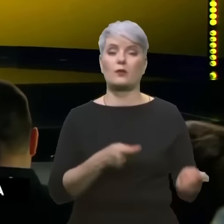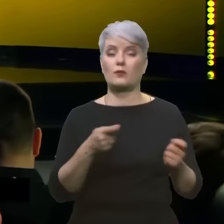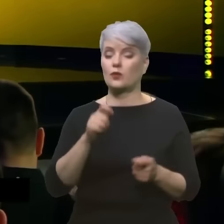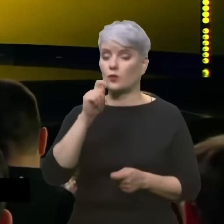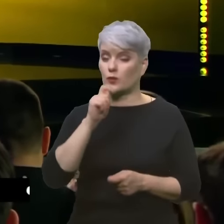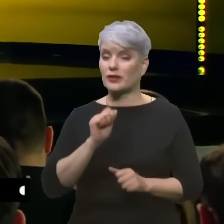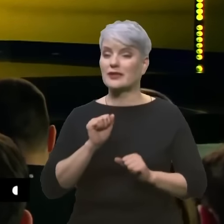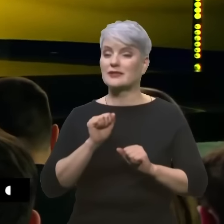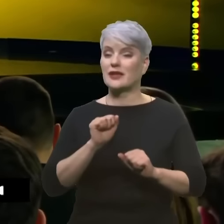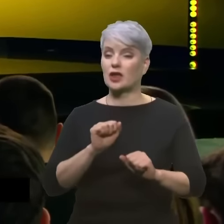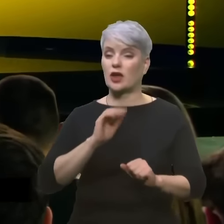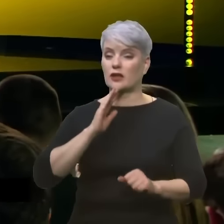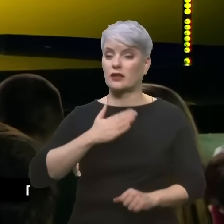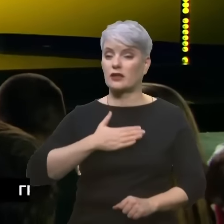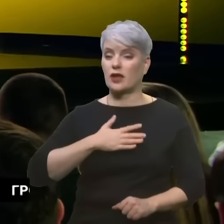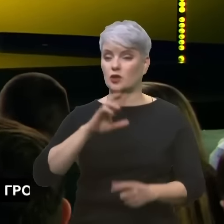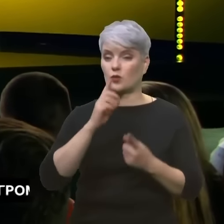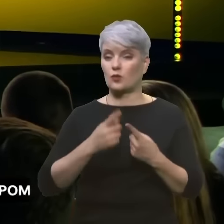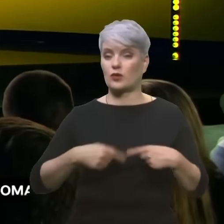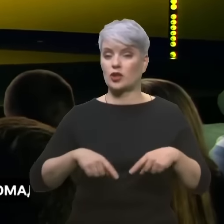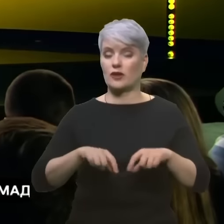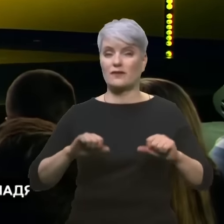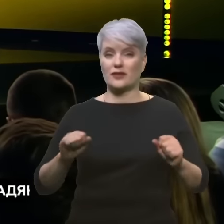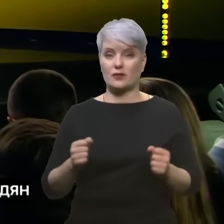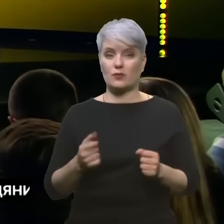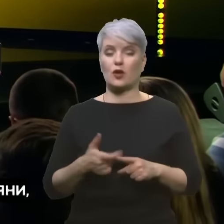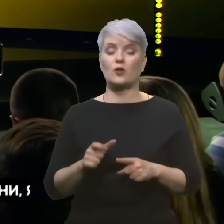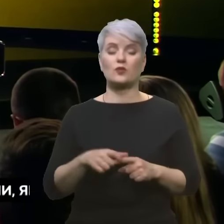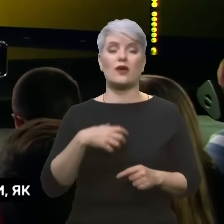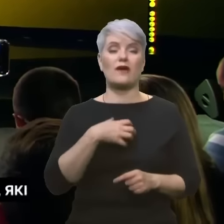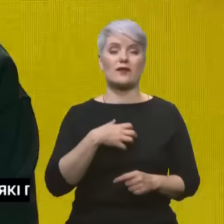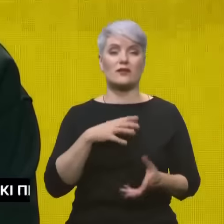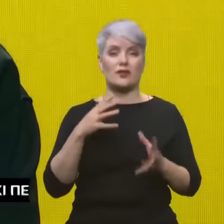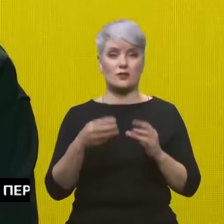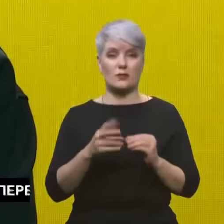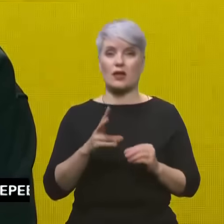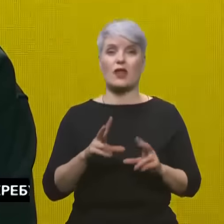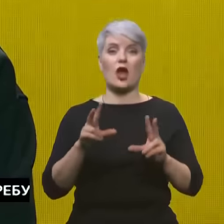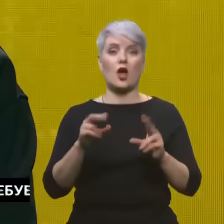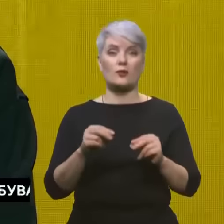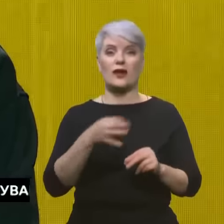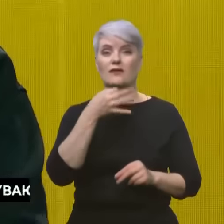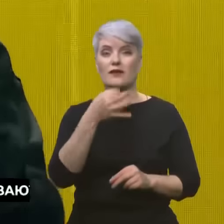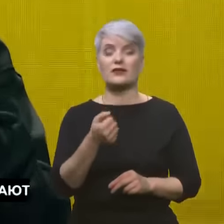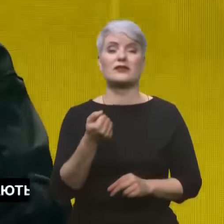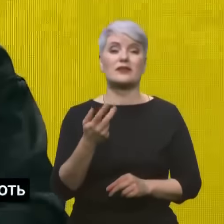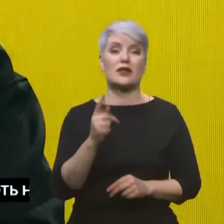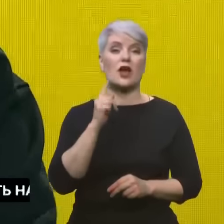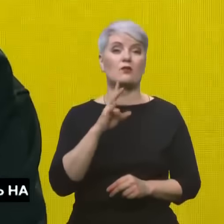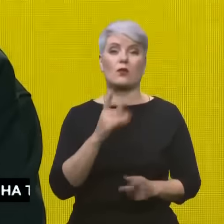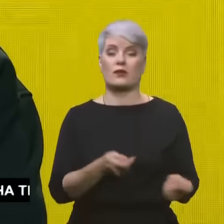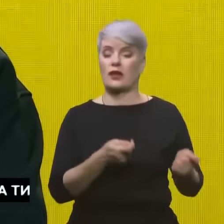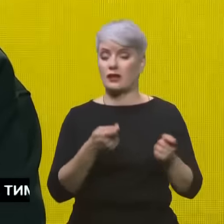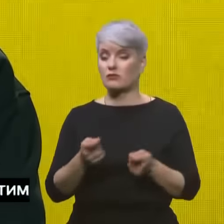взимку. Це важливий дуже результат. Обіцяв не говорити кількість, допоки не будуть захищати. Але